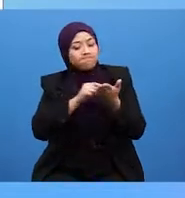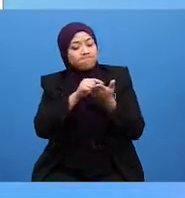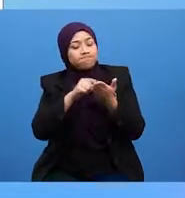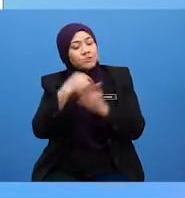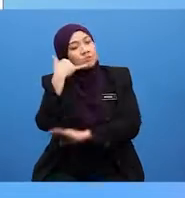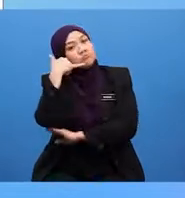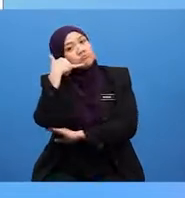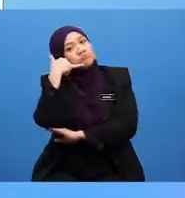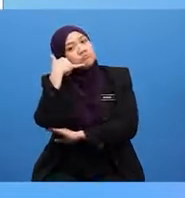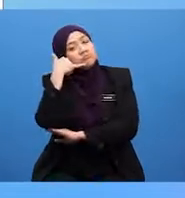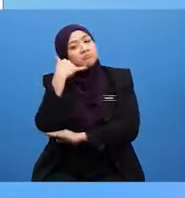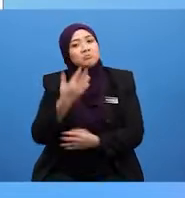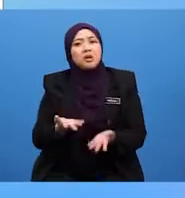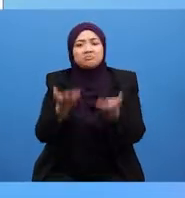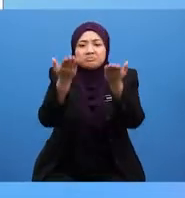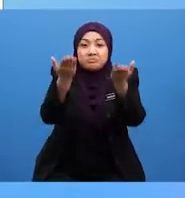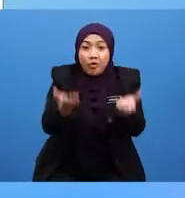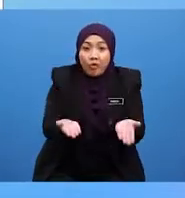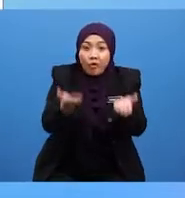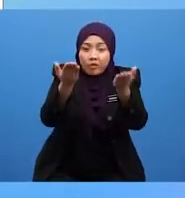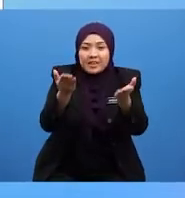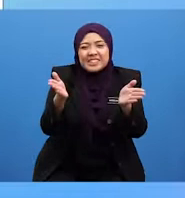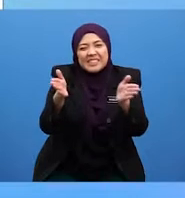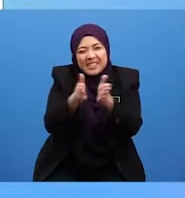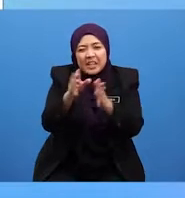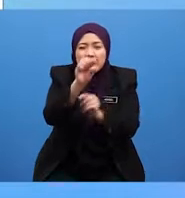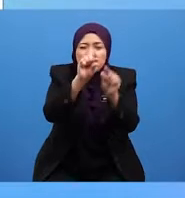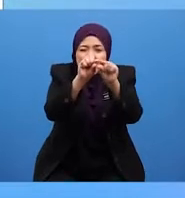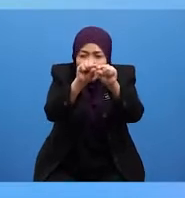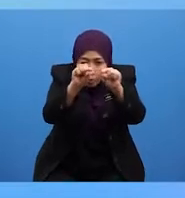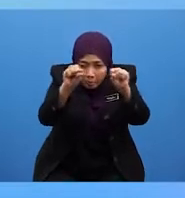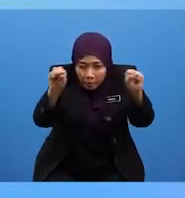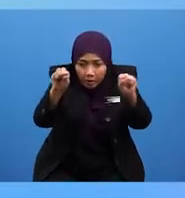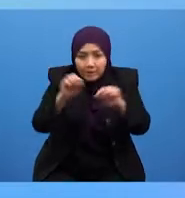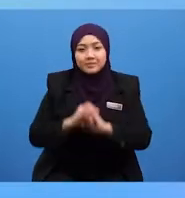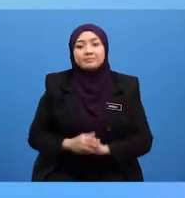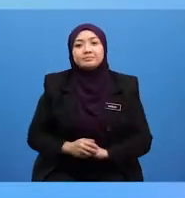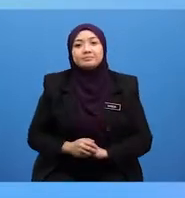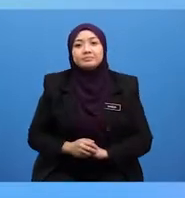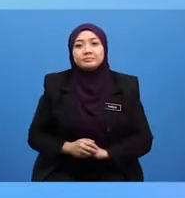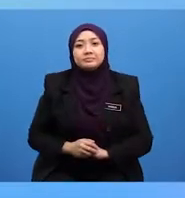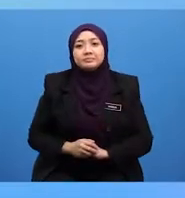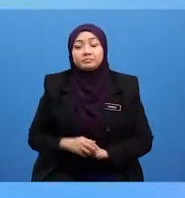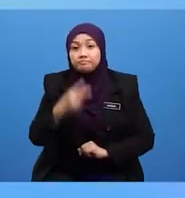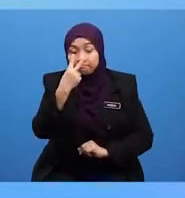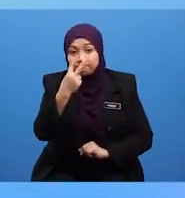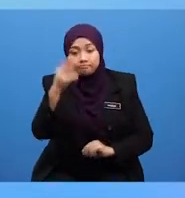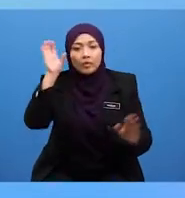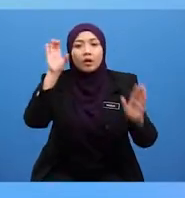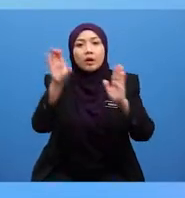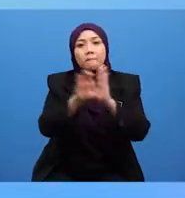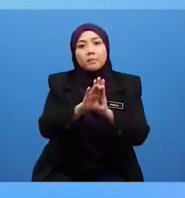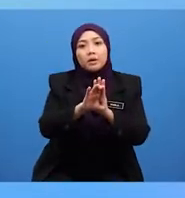sangat ringan, kecil dan nipis. Gambar menunjukkan